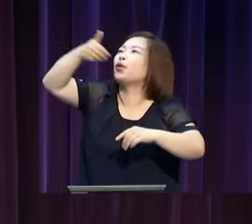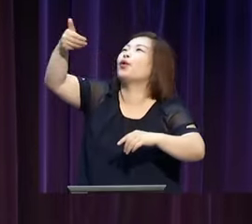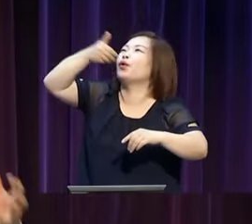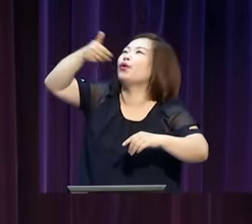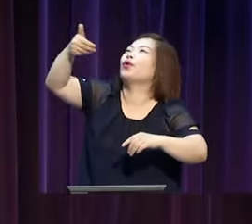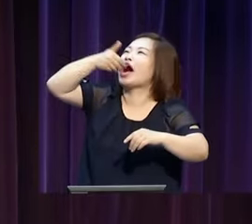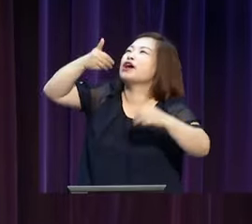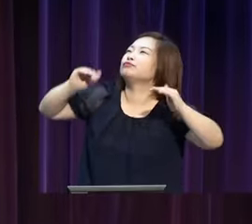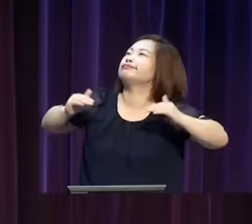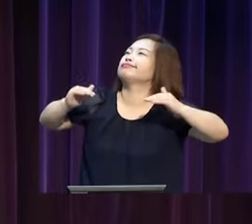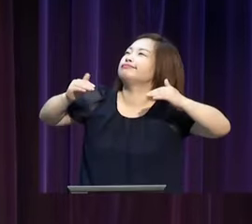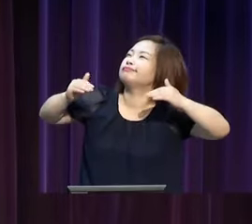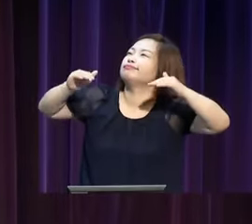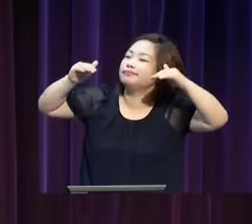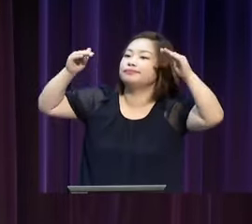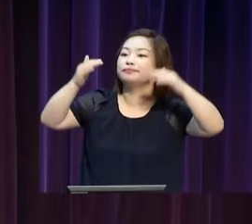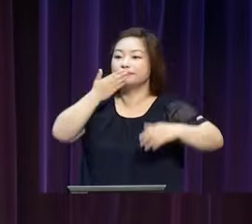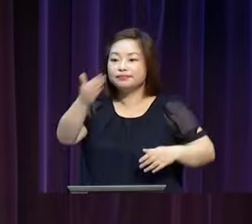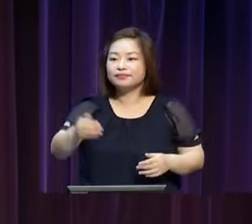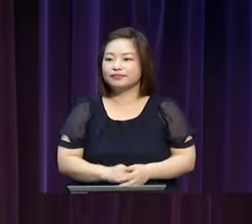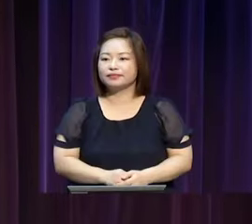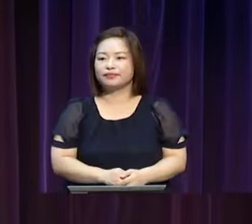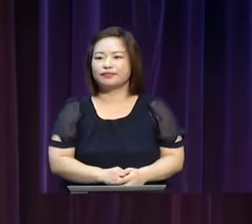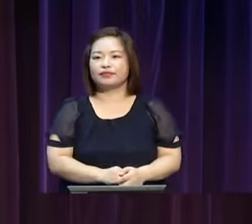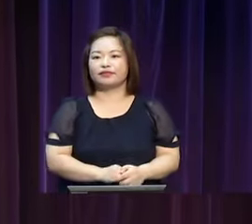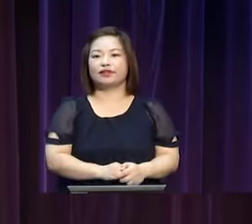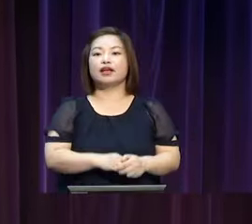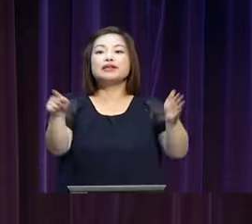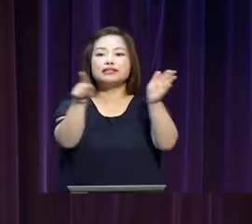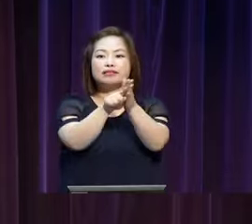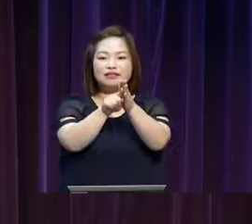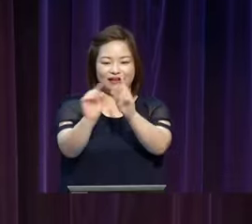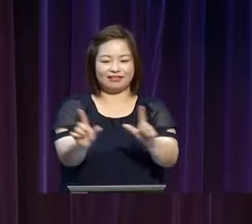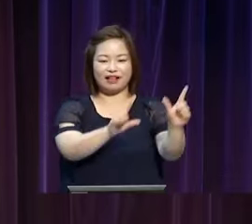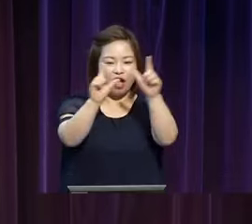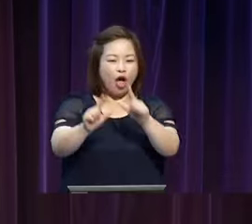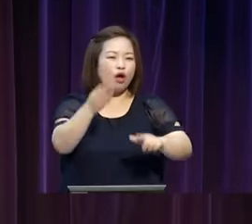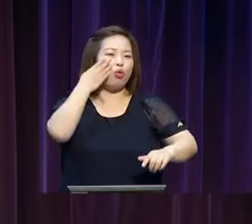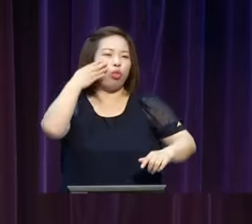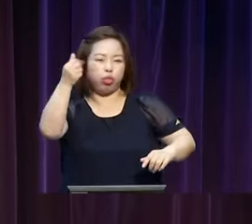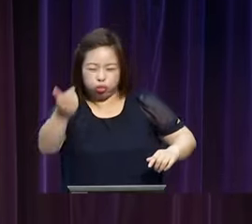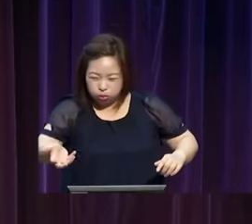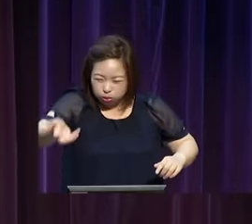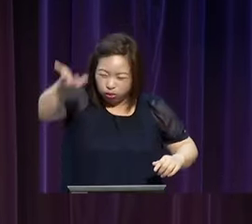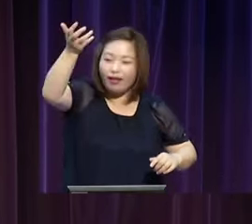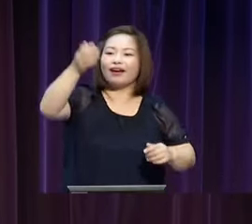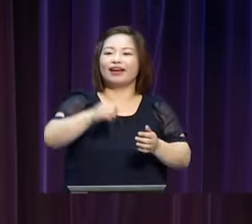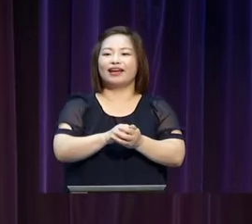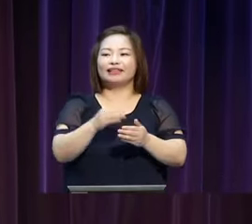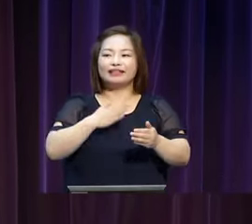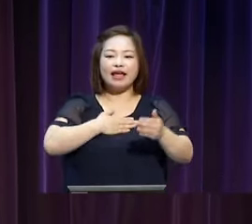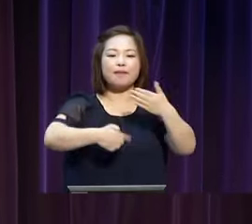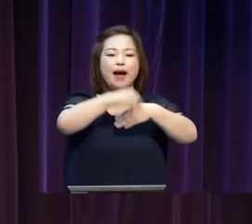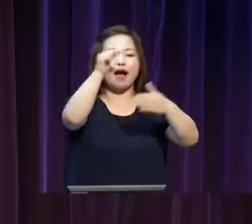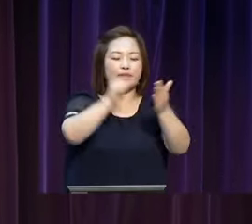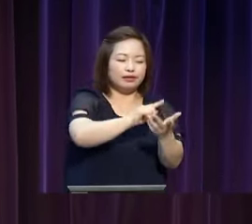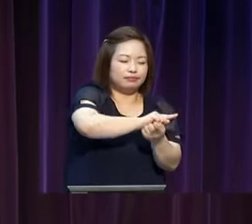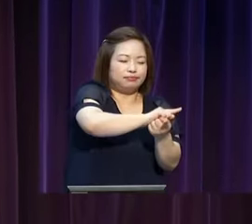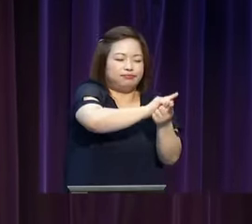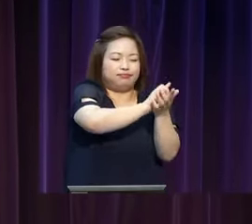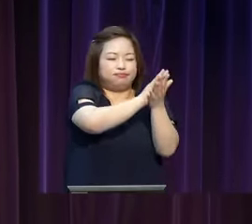계속 받아야 돼요. 예. 그래야 신앙생활을 잘할 수 있어요. 마음이 바뀌고